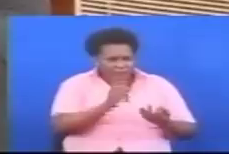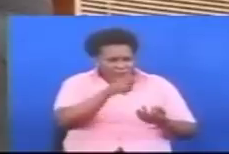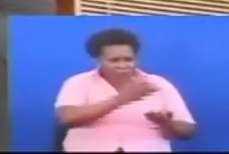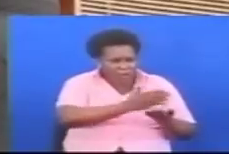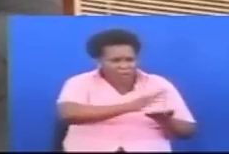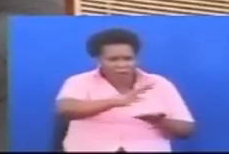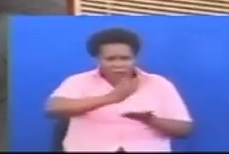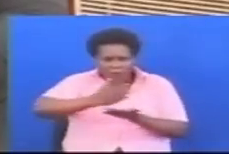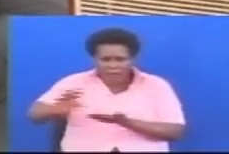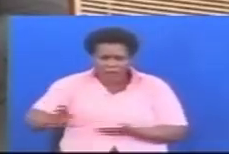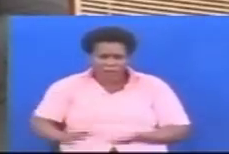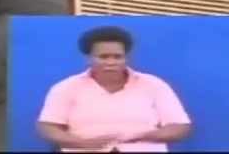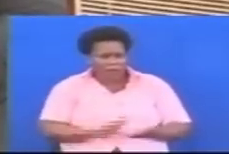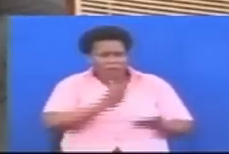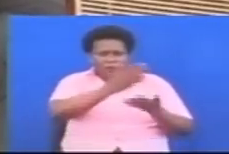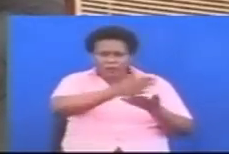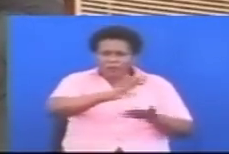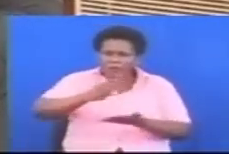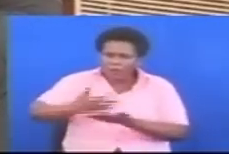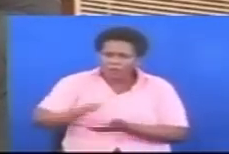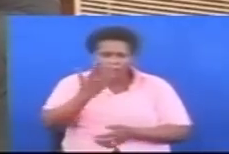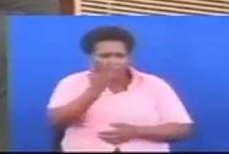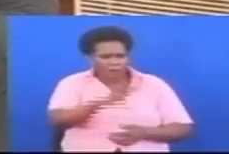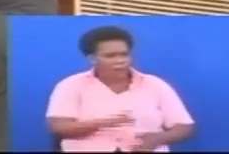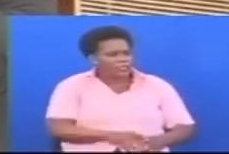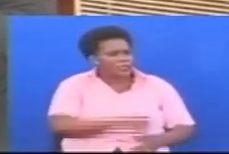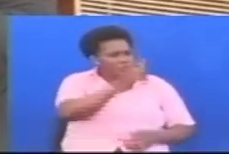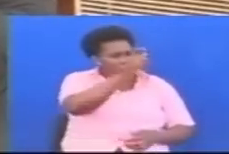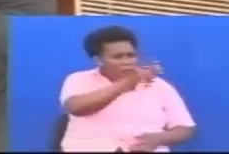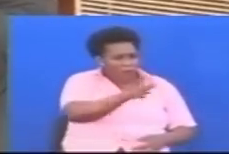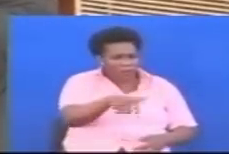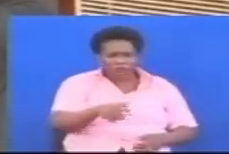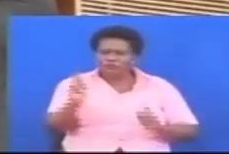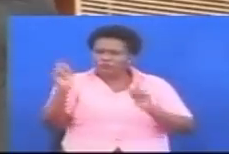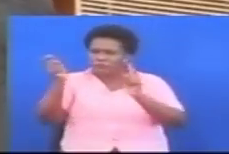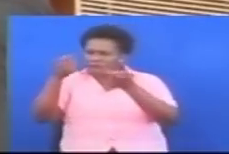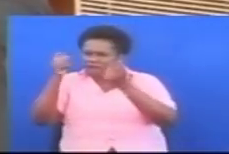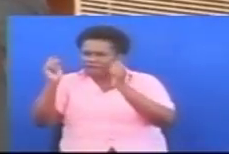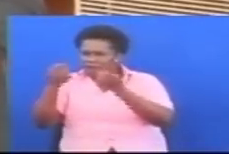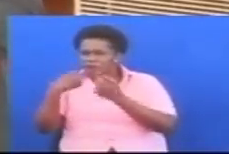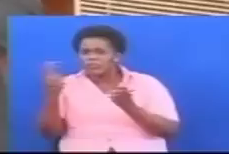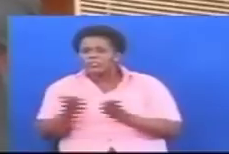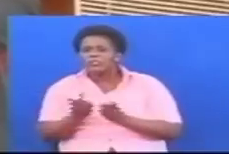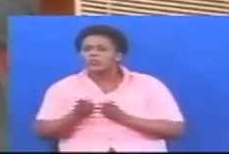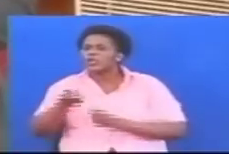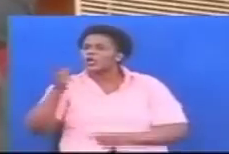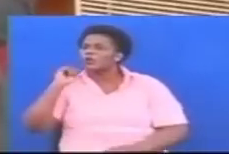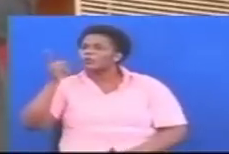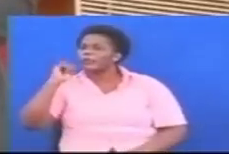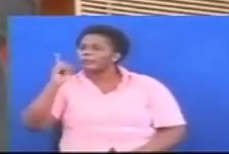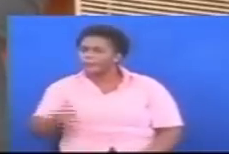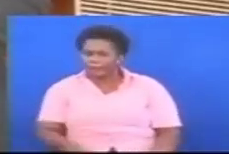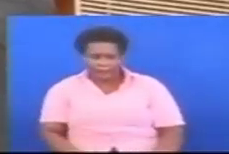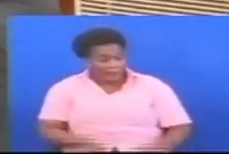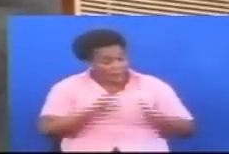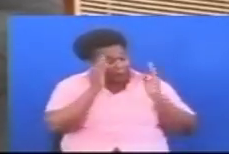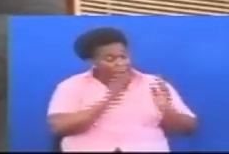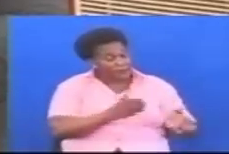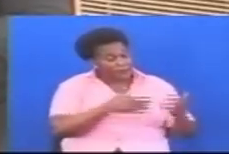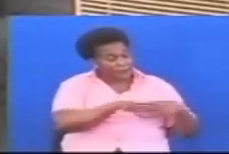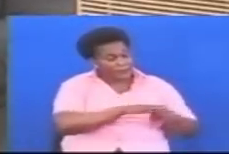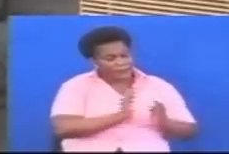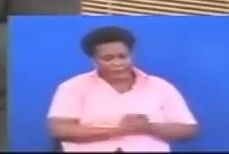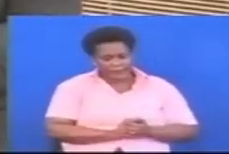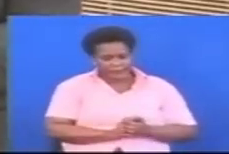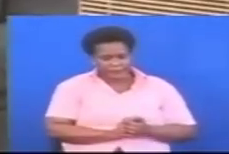mifugo na kwa matumizi ya viwandani kama ilivyowahi kuwa kwa nishati ya umeme. Mheshimiwa Mwenyekiti, mkakati wa Tanzania